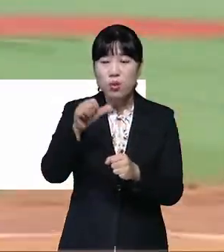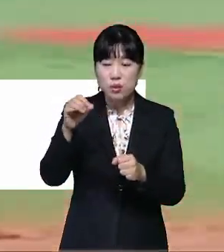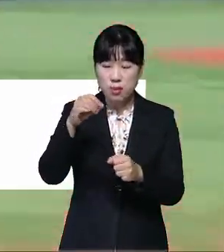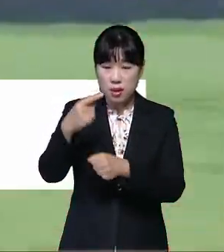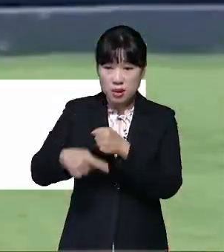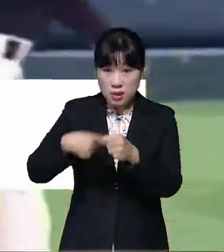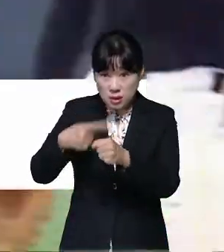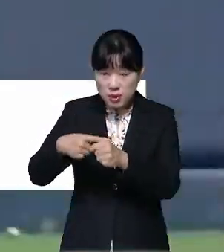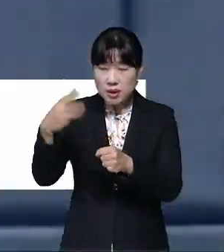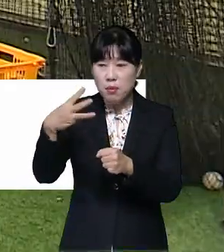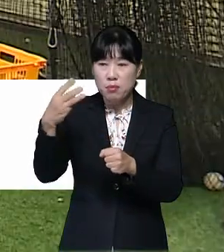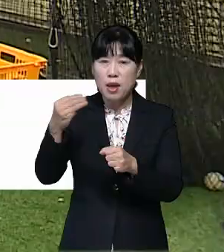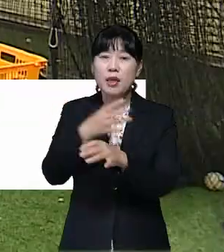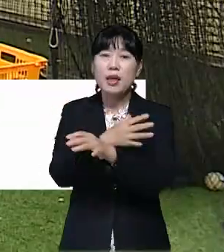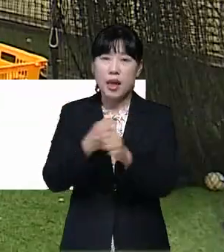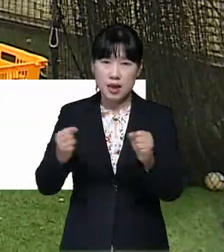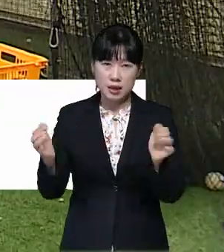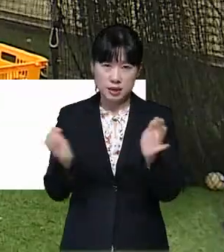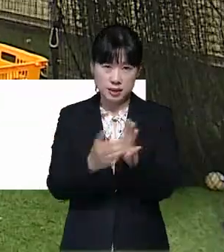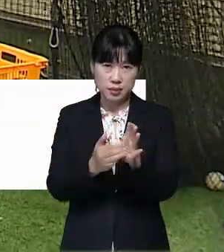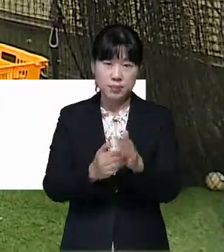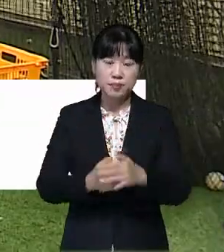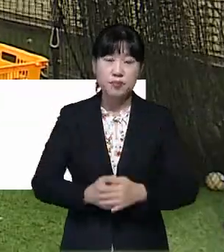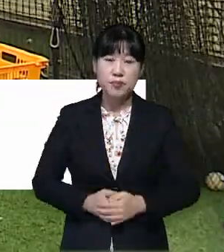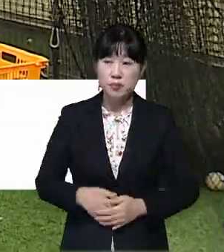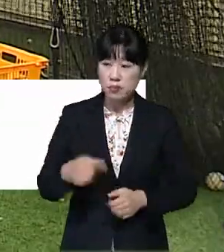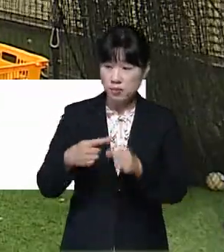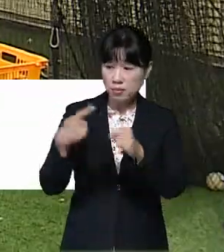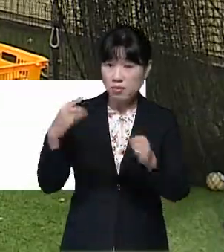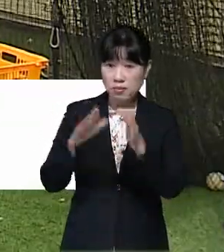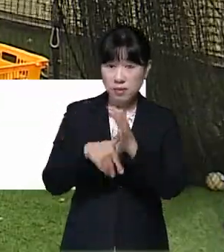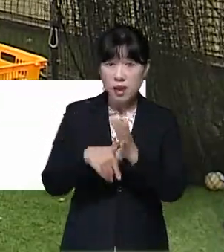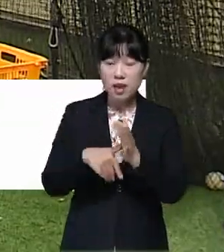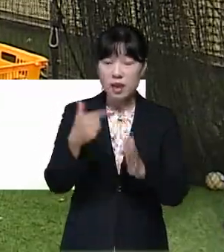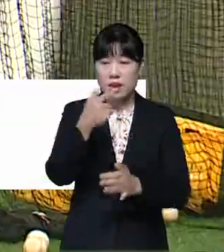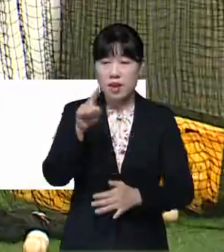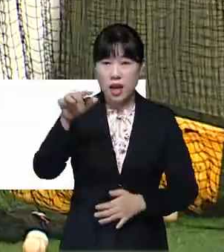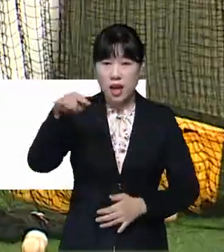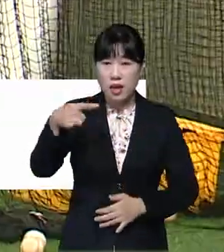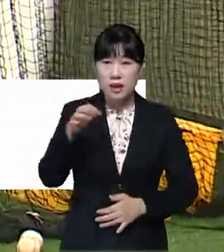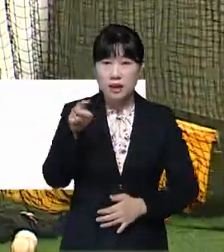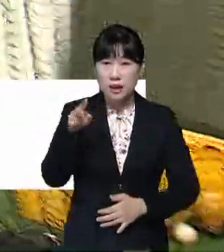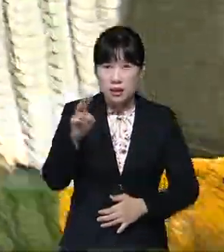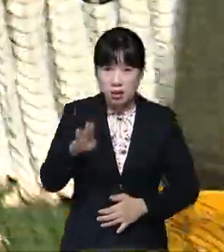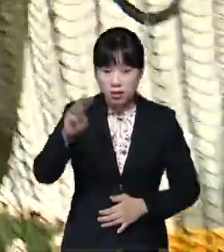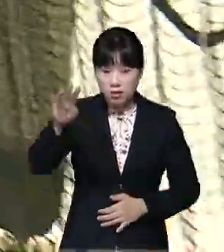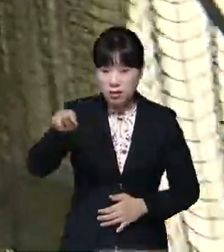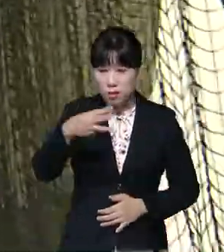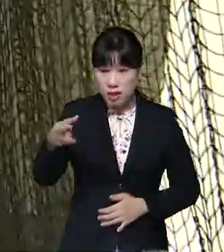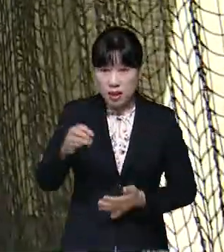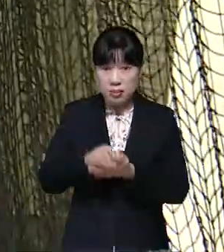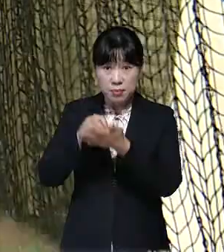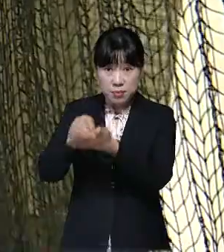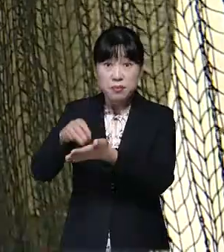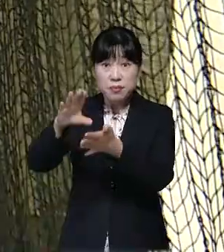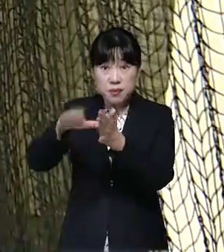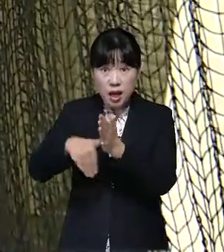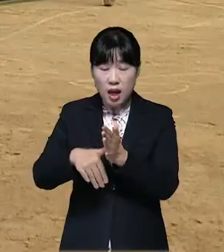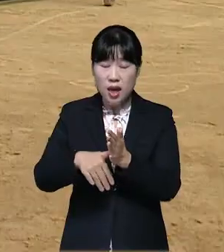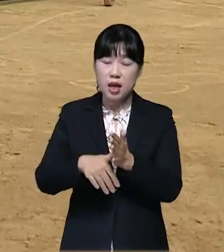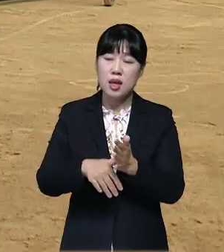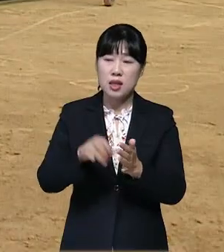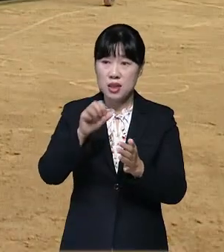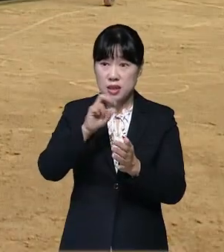연봉 3천만 원의 계약을 맺었습니다. 지난해에는 덕수고 출신 나승엽이 롯데 자이언츠에 입단하면서